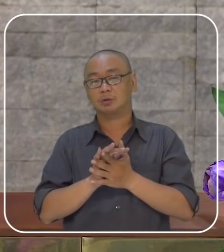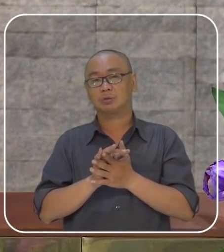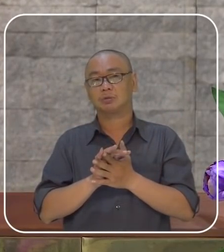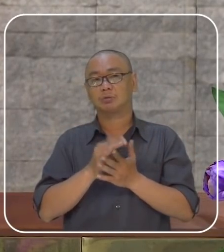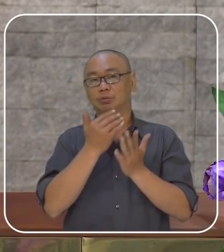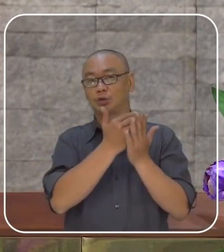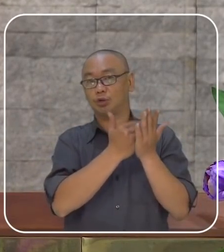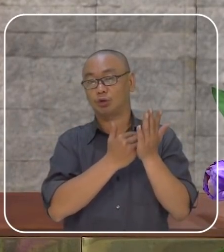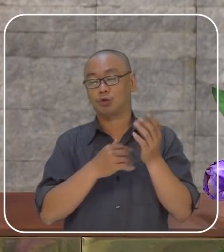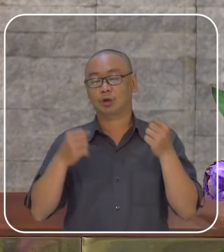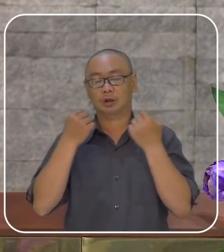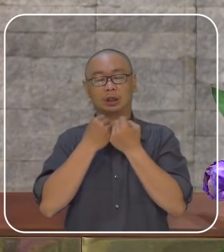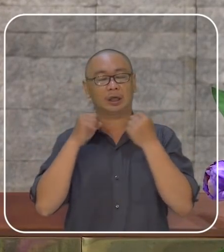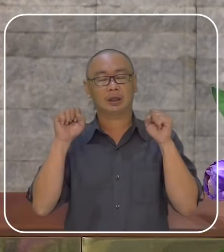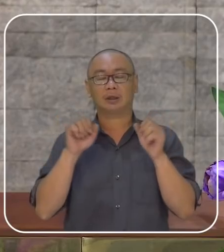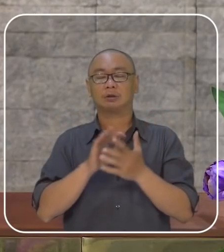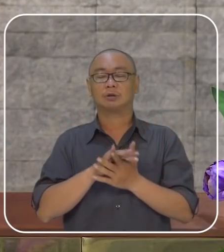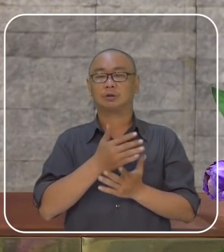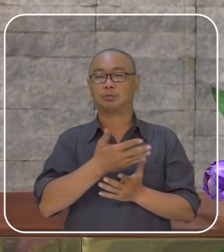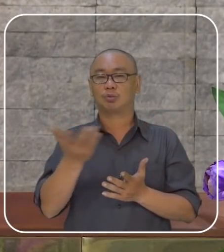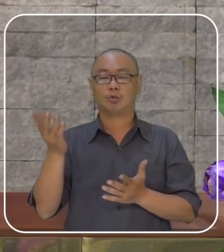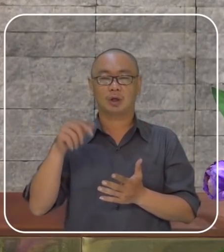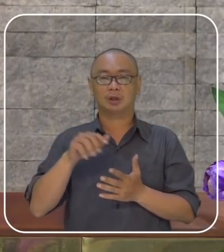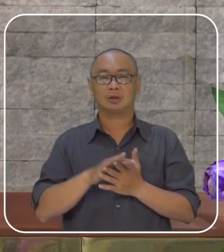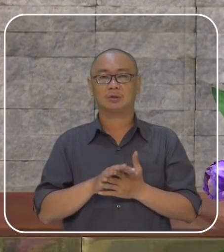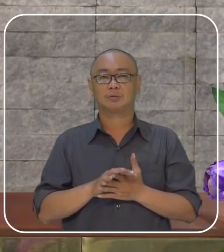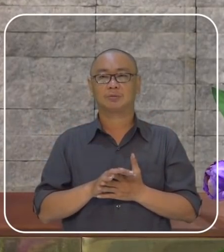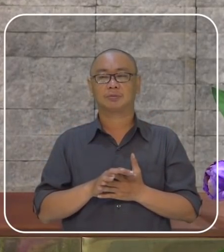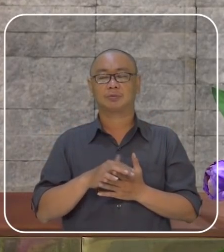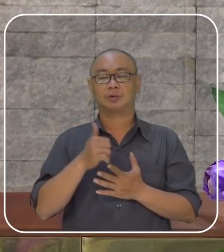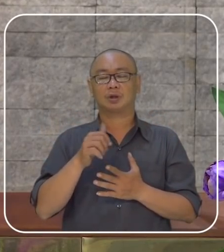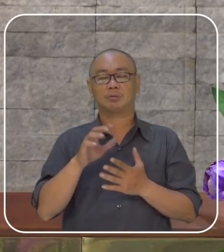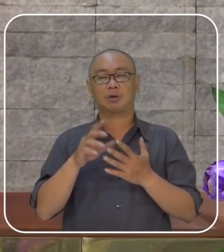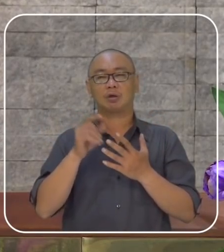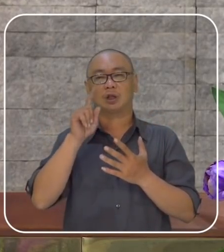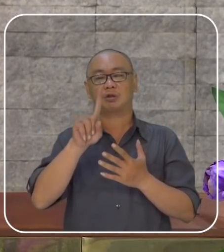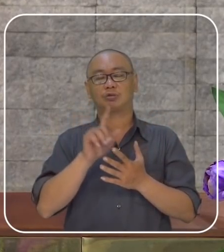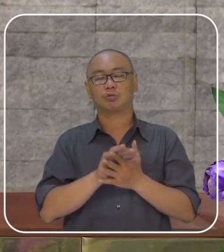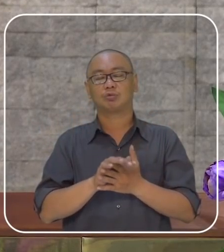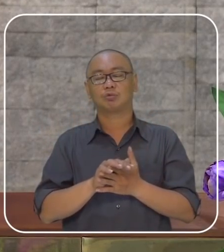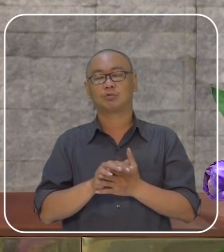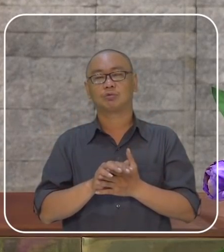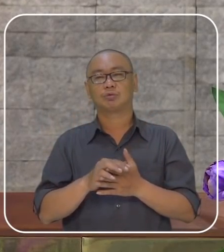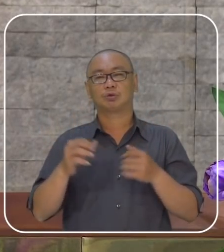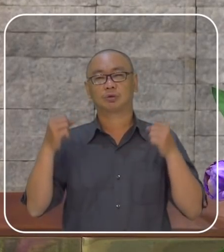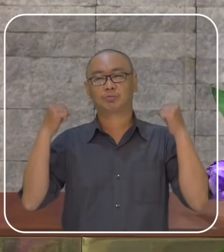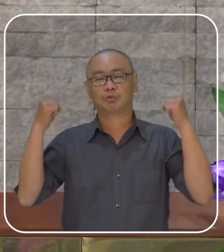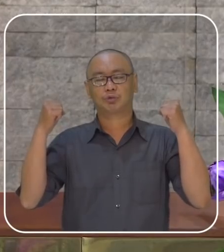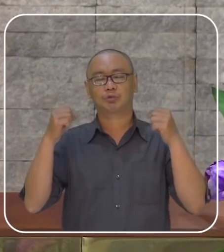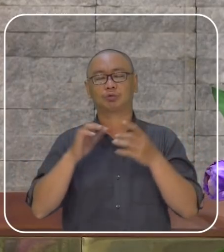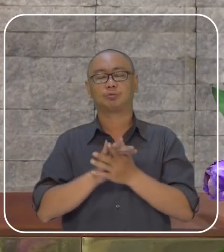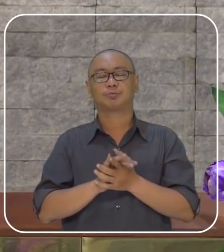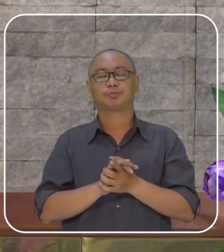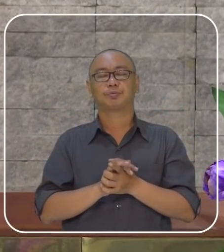kesehatan. Semuanya ini dapat membawa satu kesembuhan, pemulihan